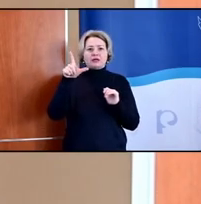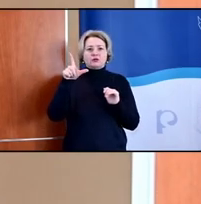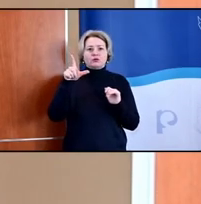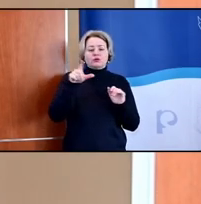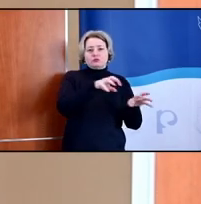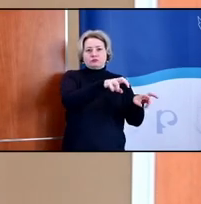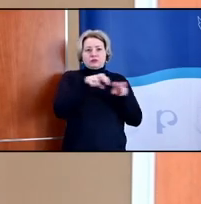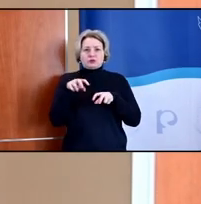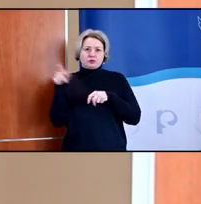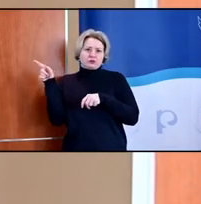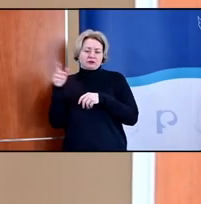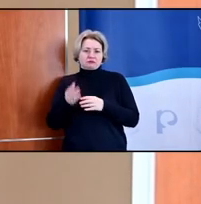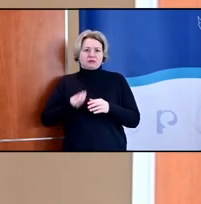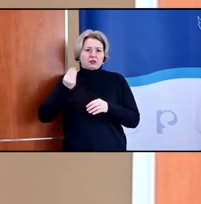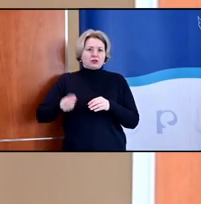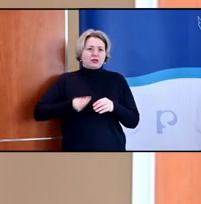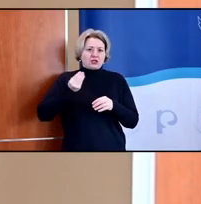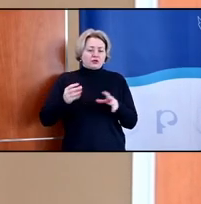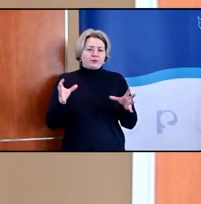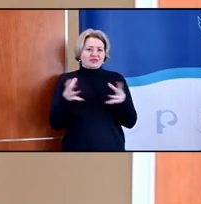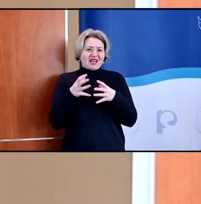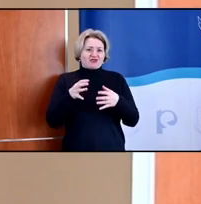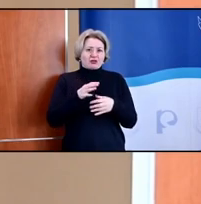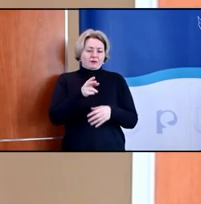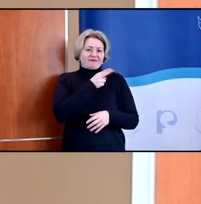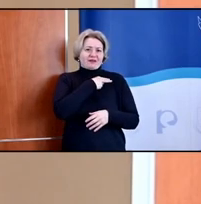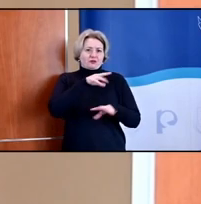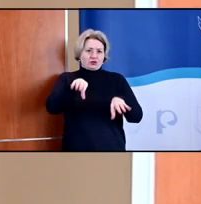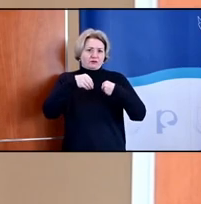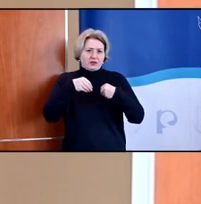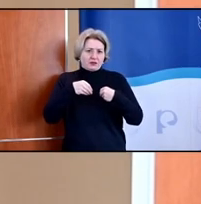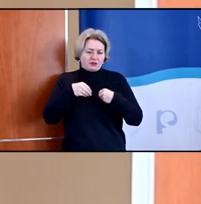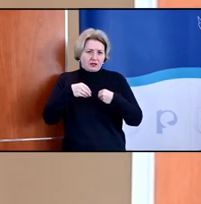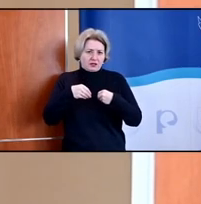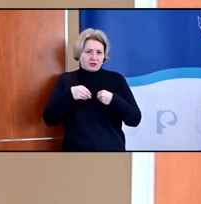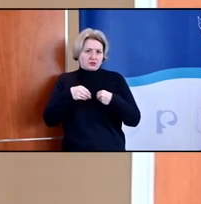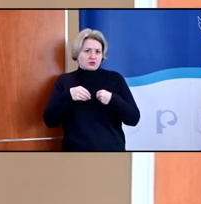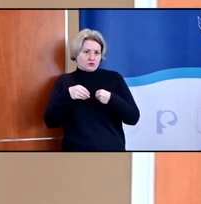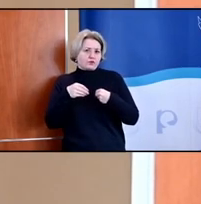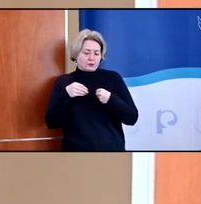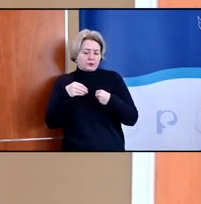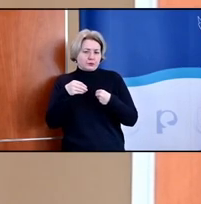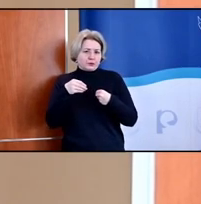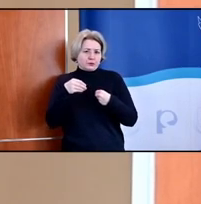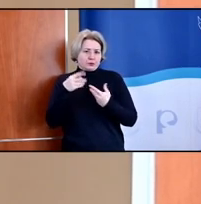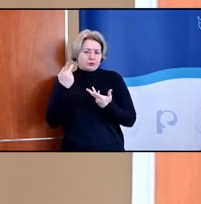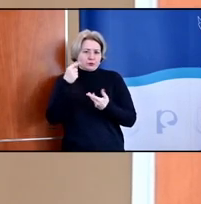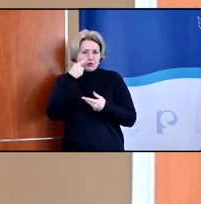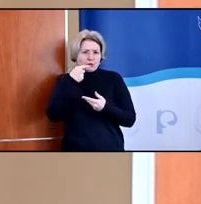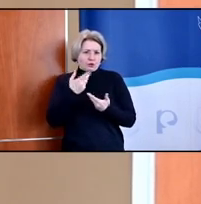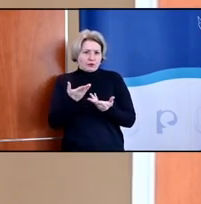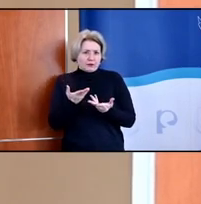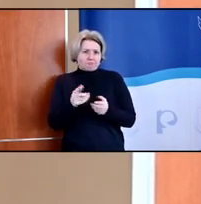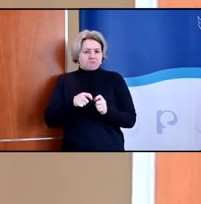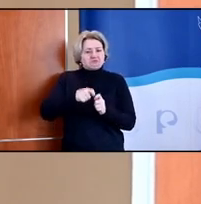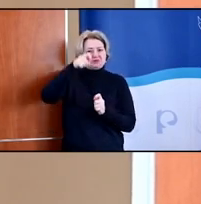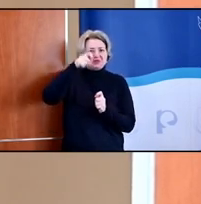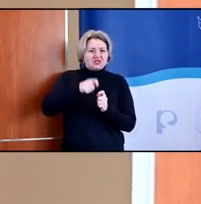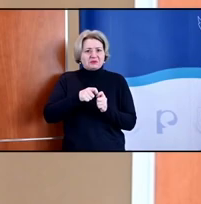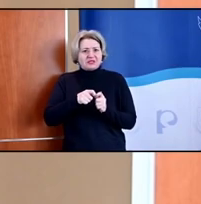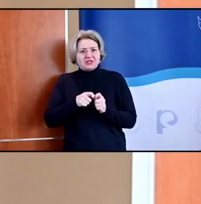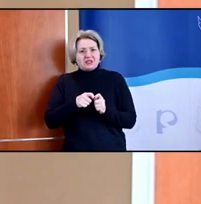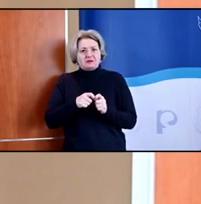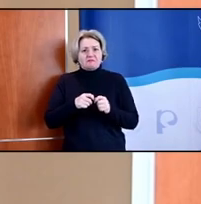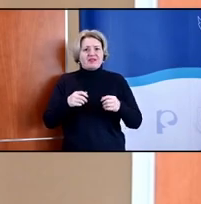behozható a társadalmi felelősségvállalásról annyit tudok mondani hogy miután felmérték hogy mondjuk a fizikai